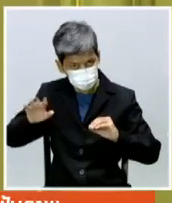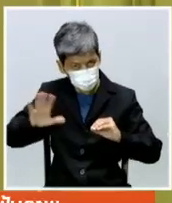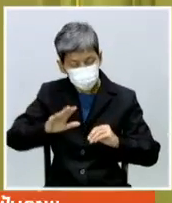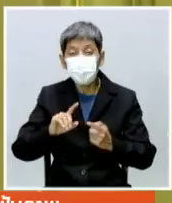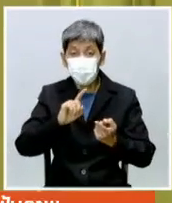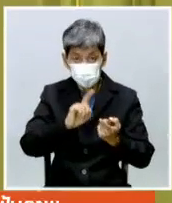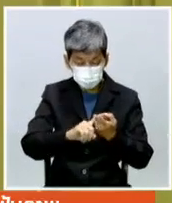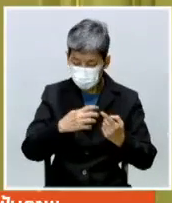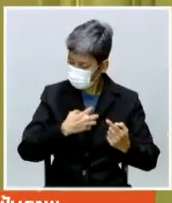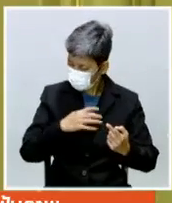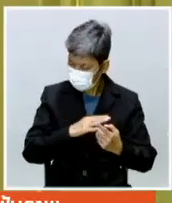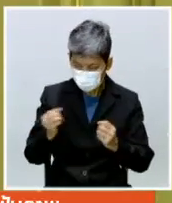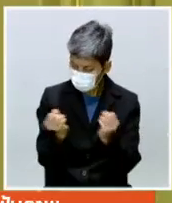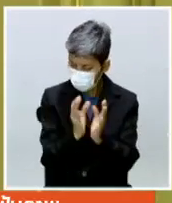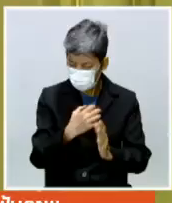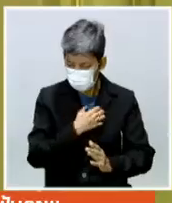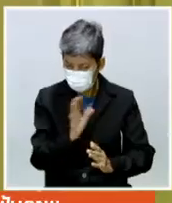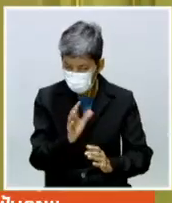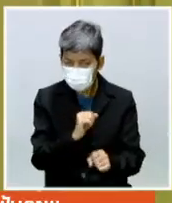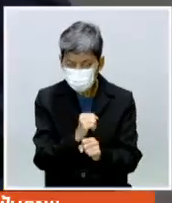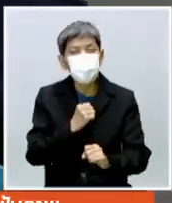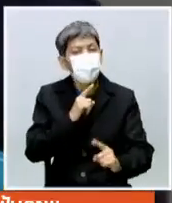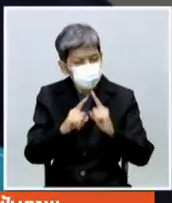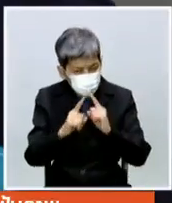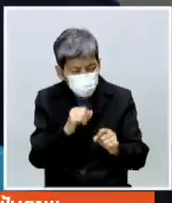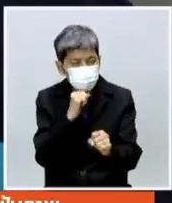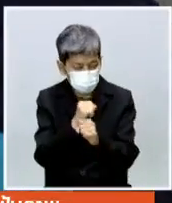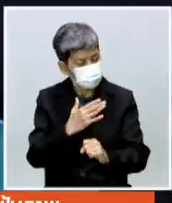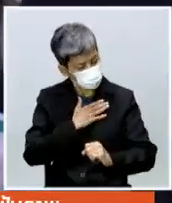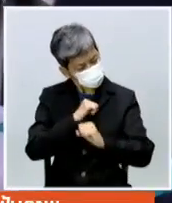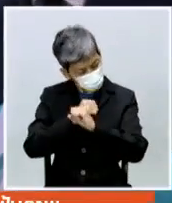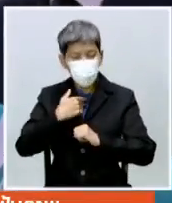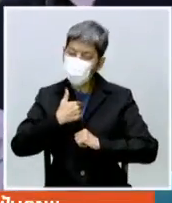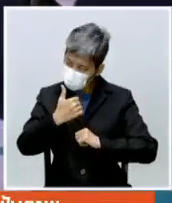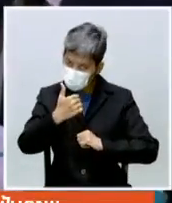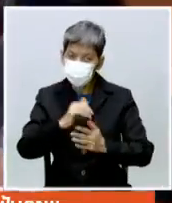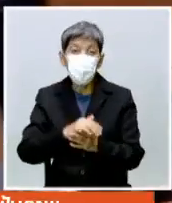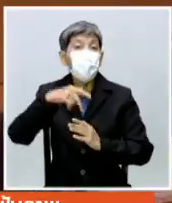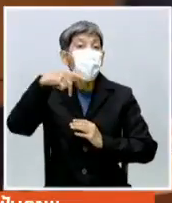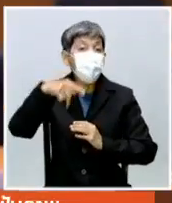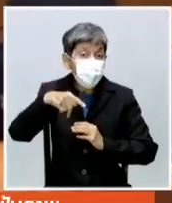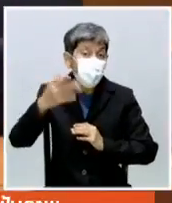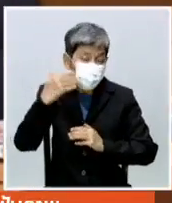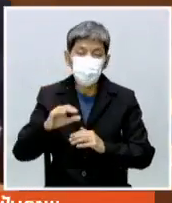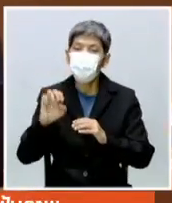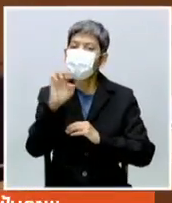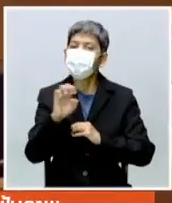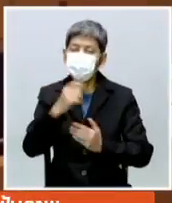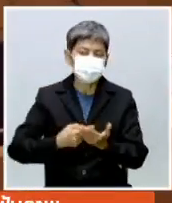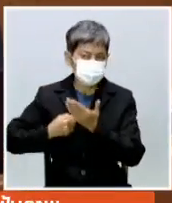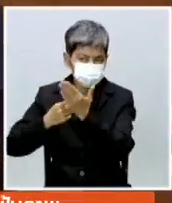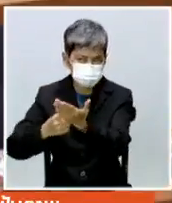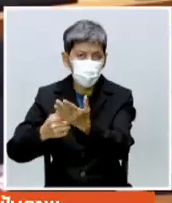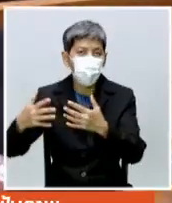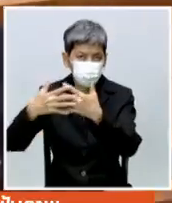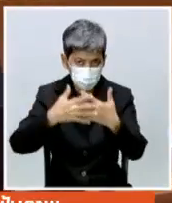ม้รัสเซียจะไม่ต้องการให้เกิดความขัดแย้งแต่ก็พร้อมที่จะดำเนินการปกป้องตนเองค่ะเมื่อวันพุธที่ผ่านมานะคะสหภาพยุโรปได้ยื่นอุทธรณ์ต่อส